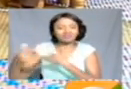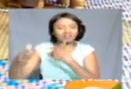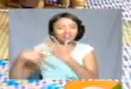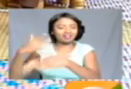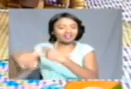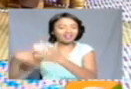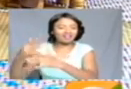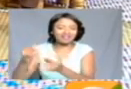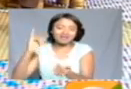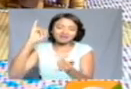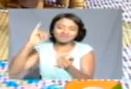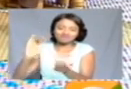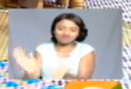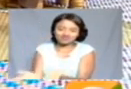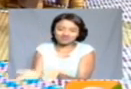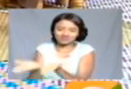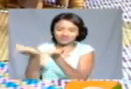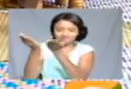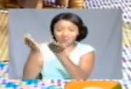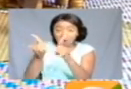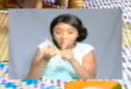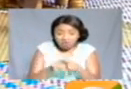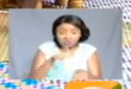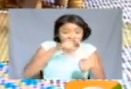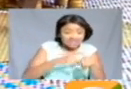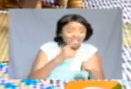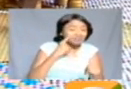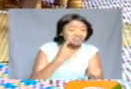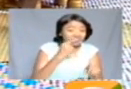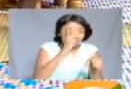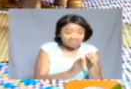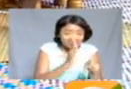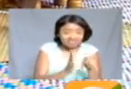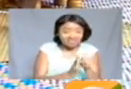akikata kitunguu anavumilia, maana anajua mchuzi ukiwa mtamu atapewa sifa ya kama mpishi.